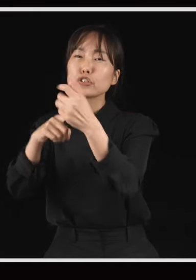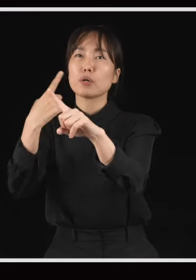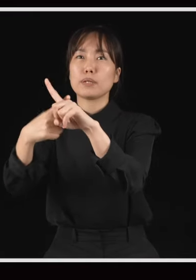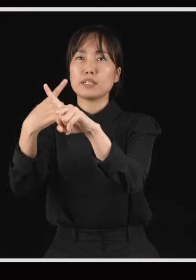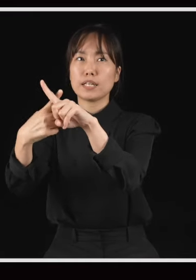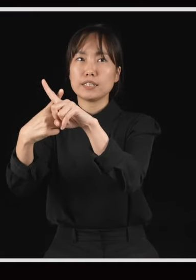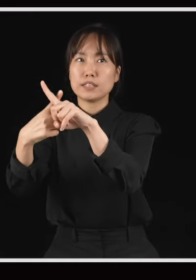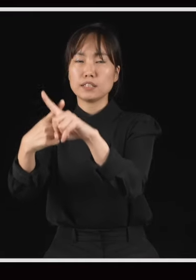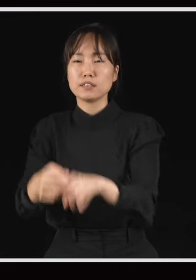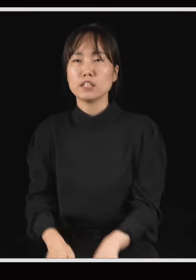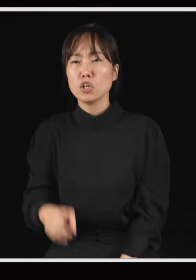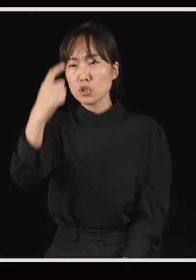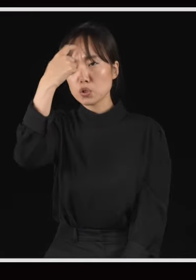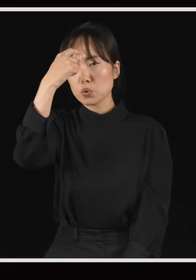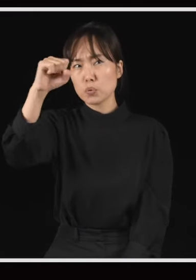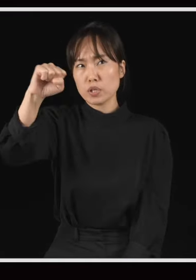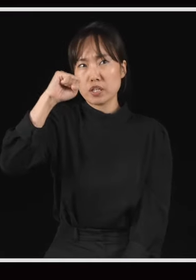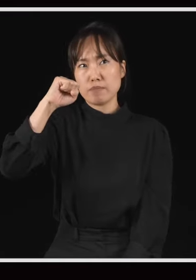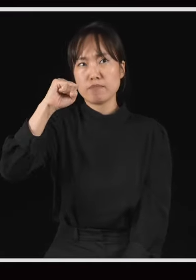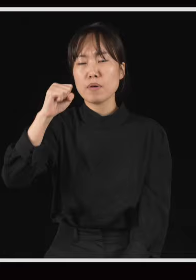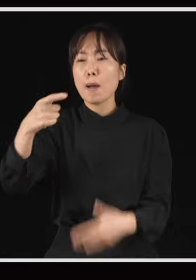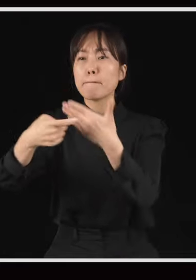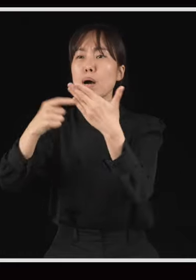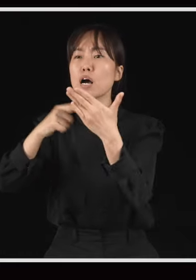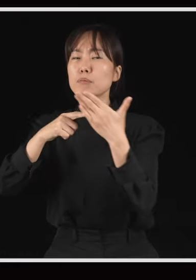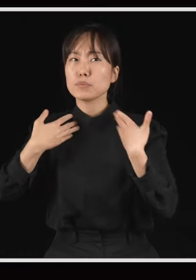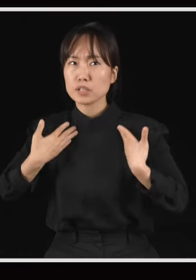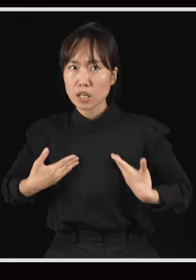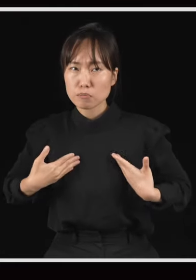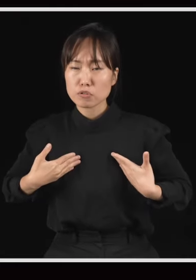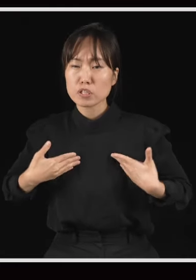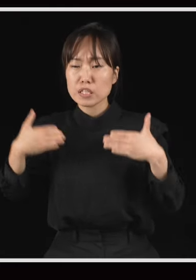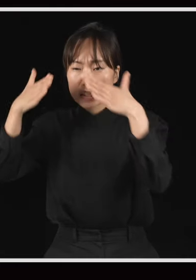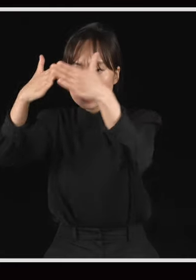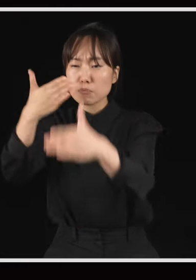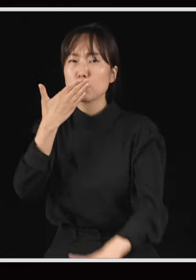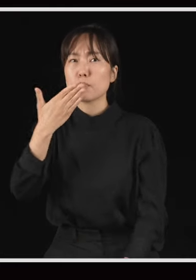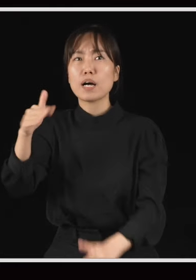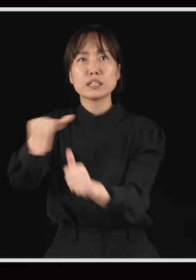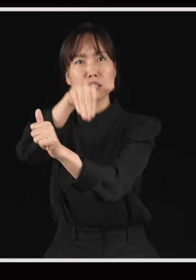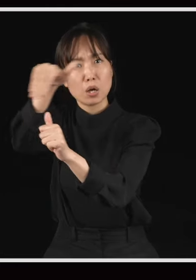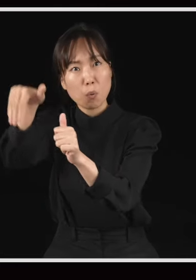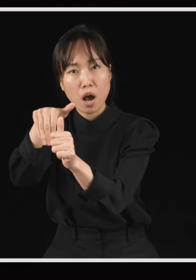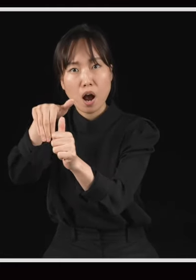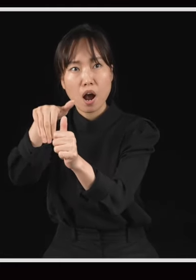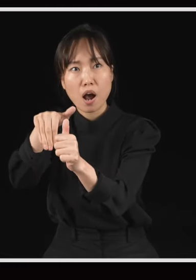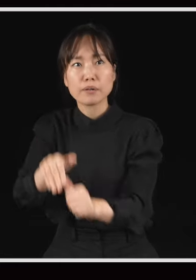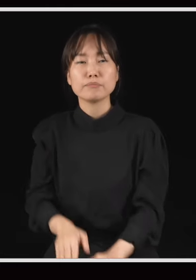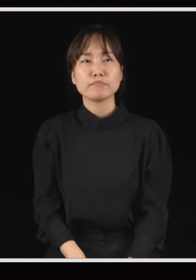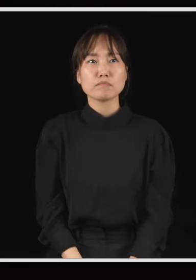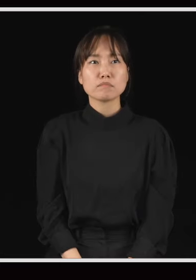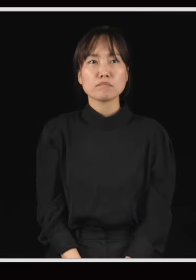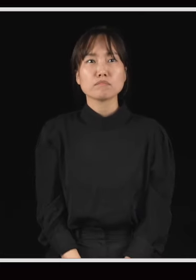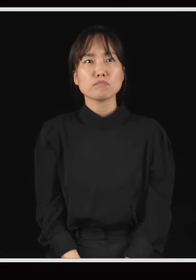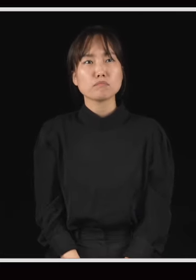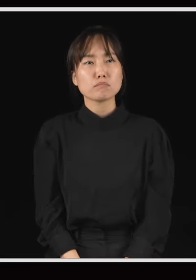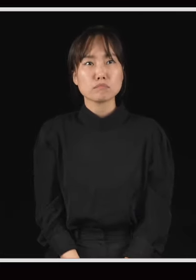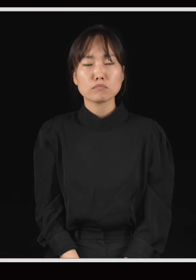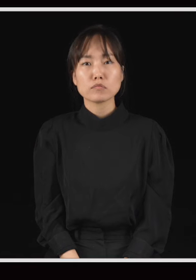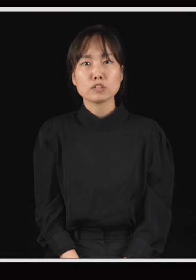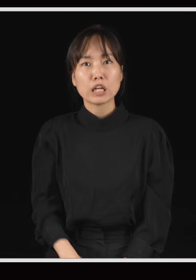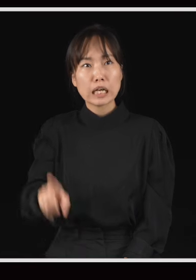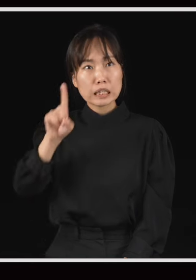된 거예요. 전두엽 기능이 아주 조용하고 마음이 청명하고 마음 챙김 상태가 된 거예요. 근데